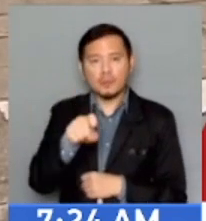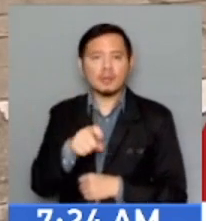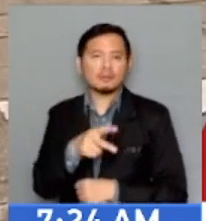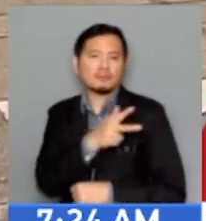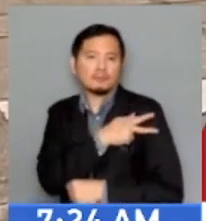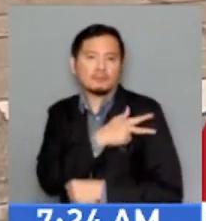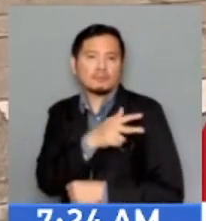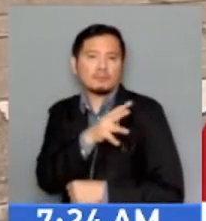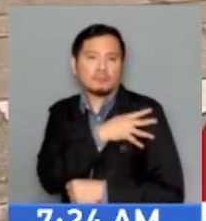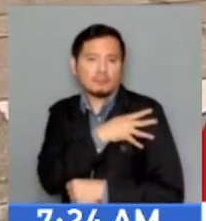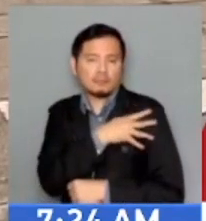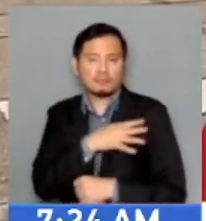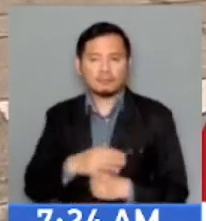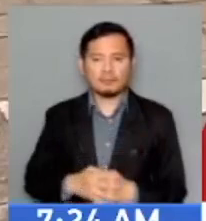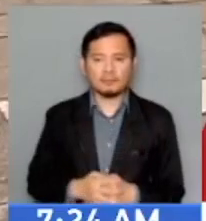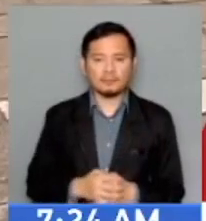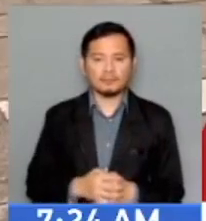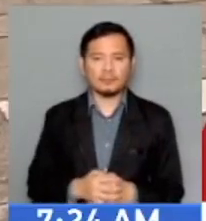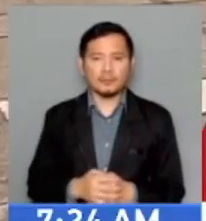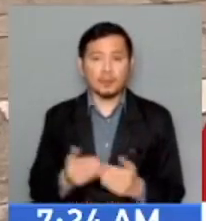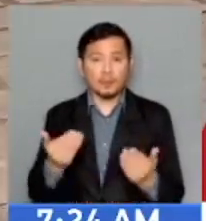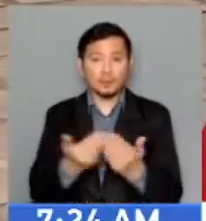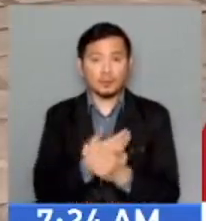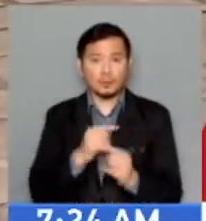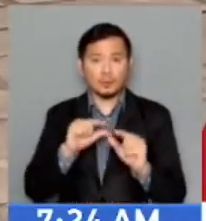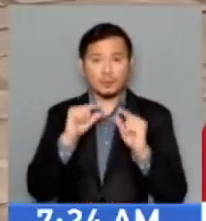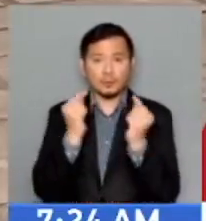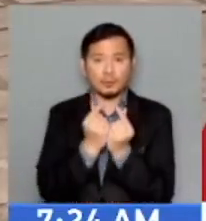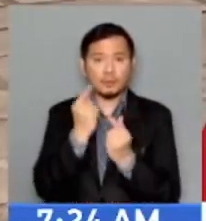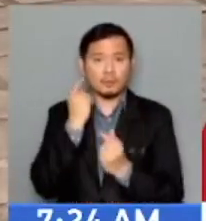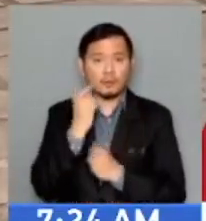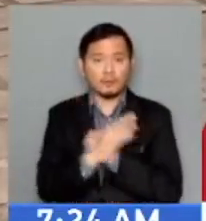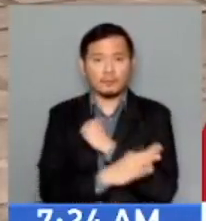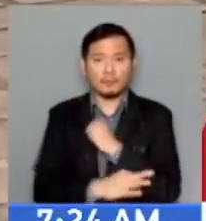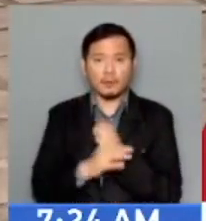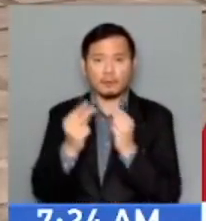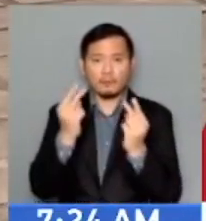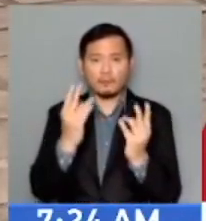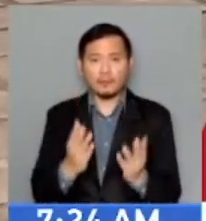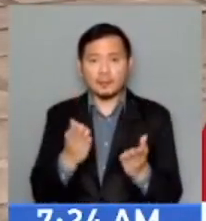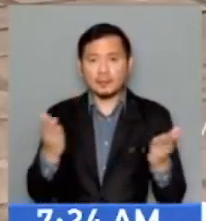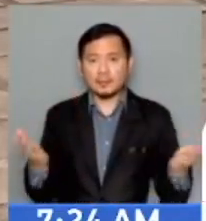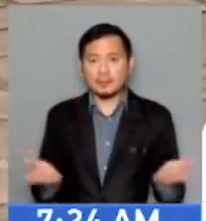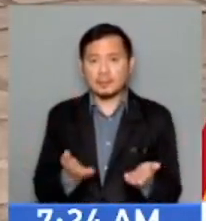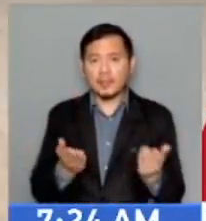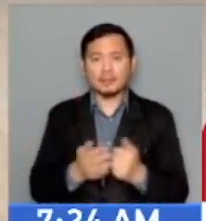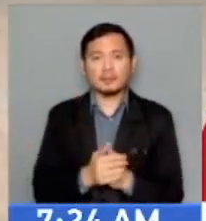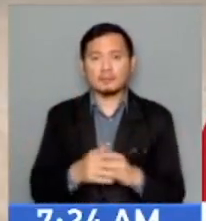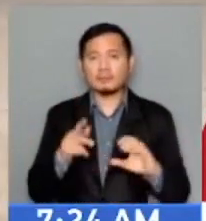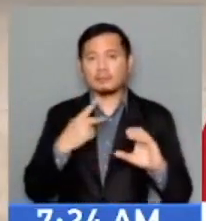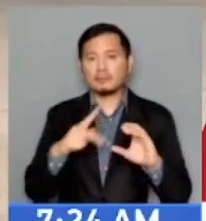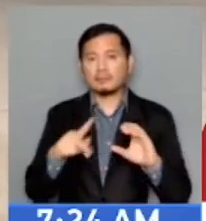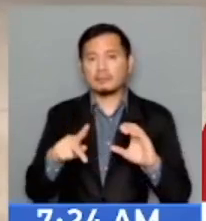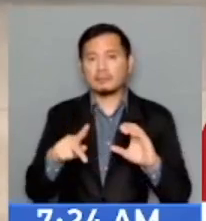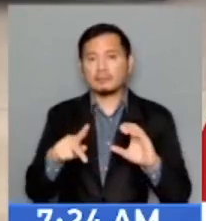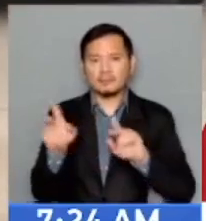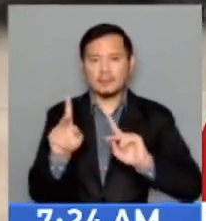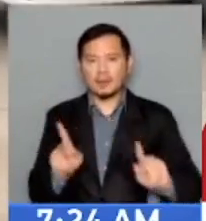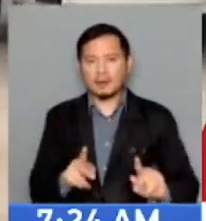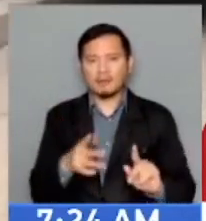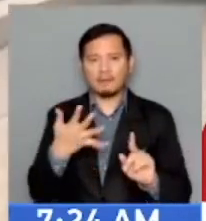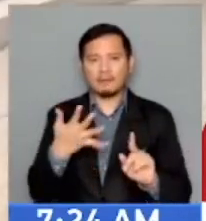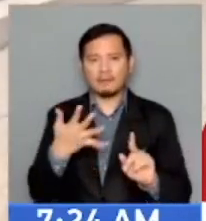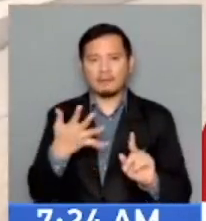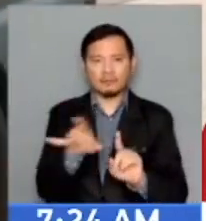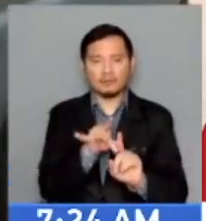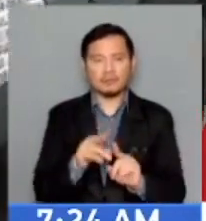Sa panibagong grupo naman ng mga foreign tourist at local crew sa Puerto Princesa, Palawan na nagpositibo sa COVID, 5 sa 16 ay